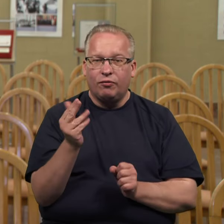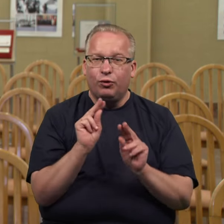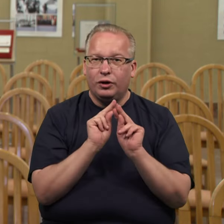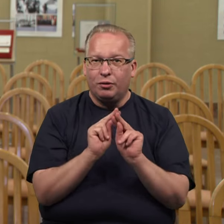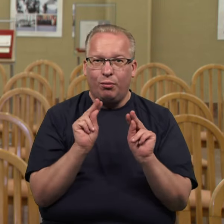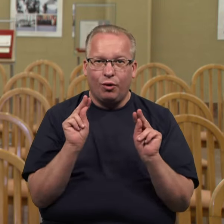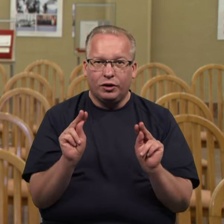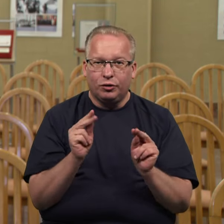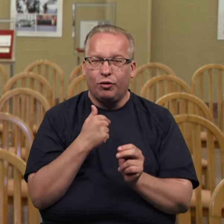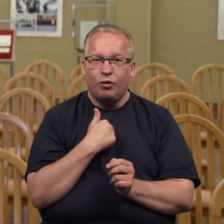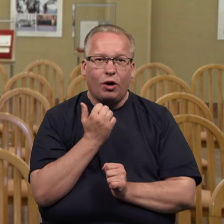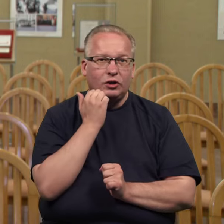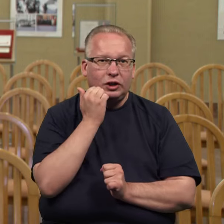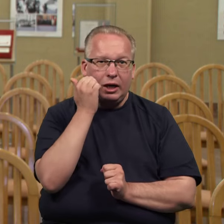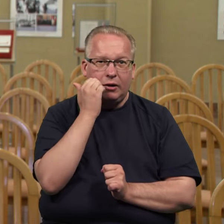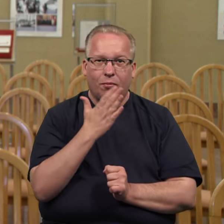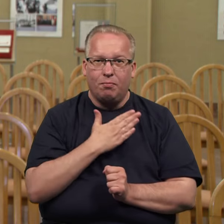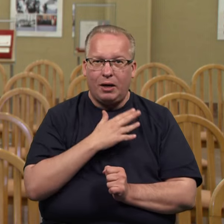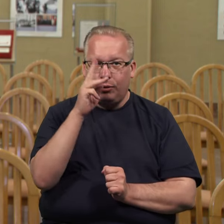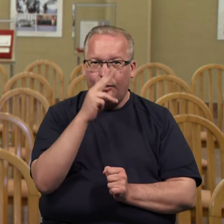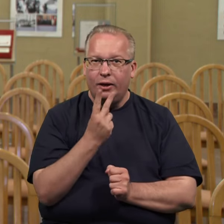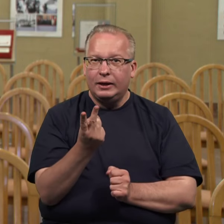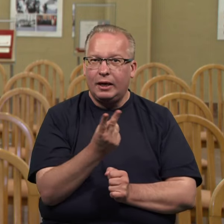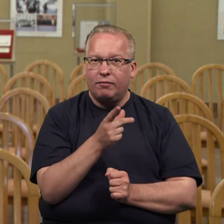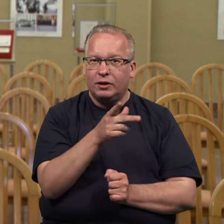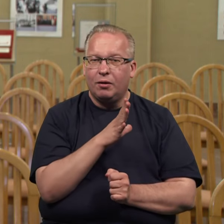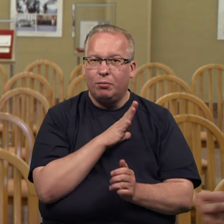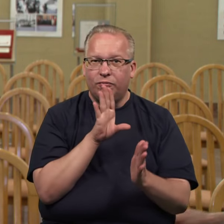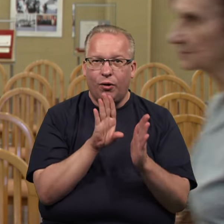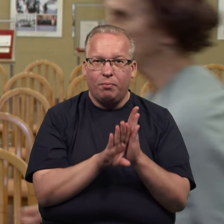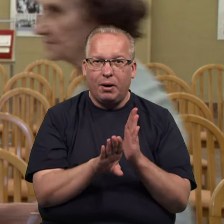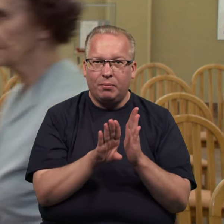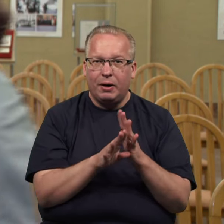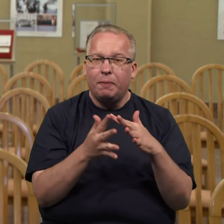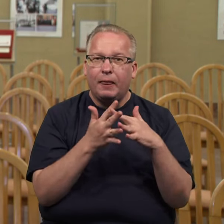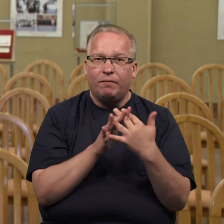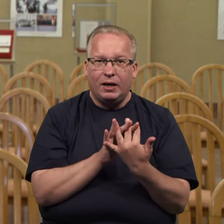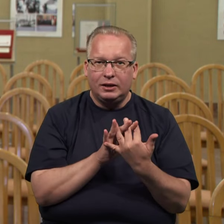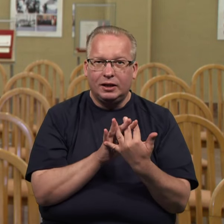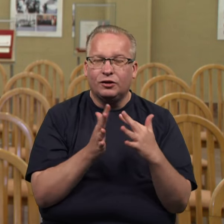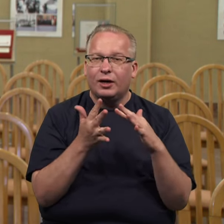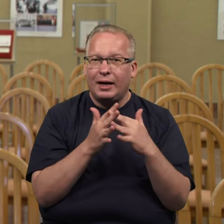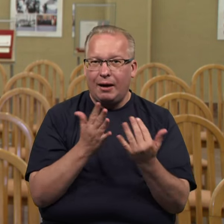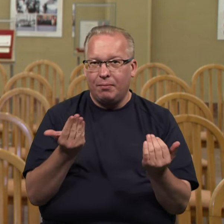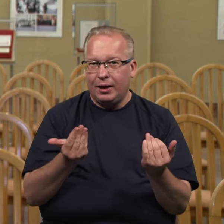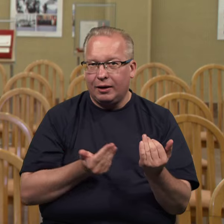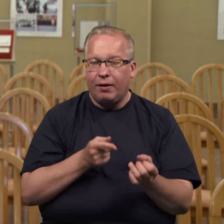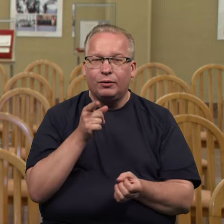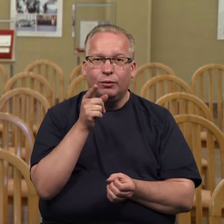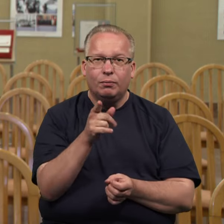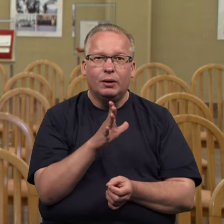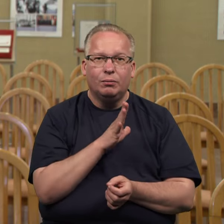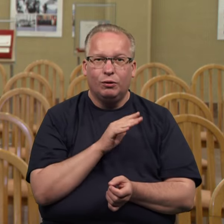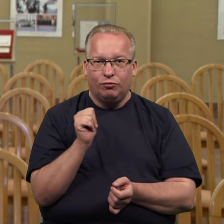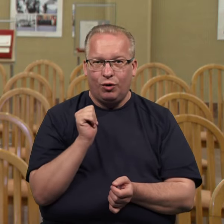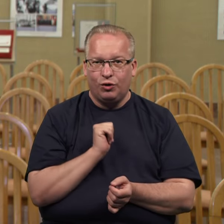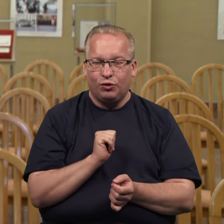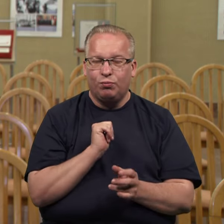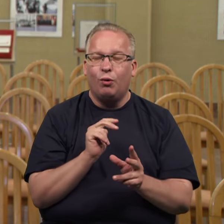mokytojų. Aš dėkingas mano tėvams, nors jie atrodo buvo paprasti, valstiečiai, kaimo žmonės, bet jie buvo